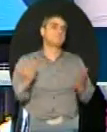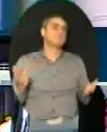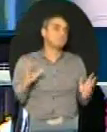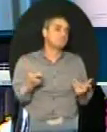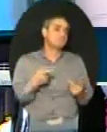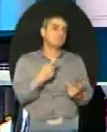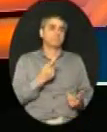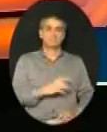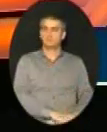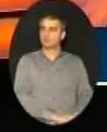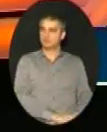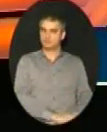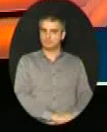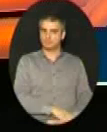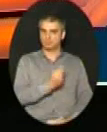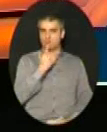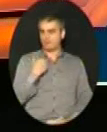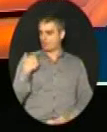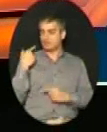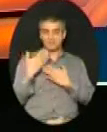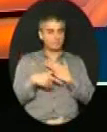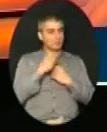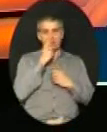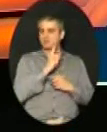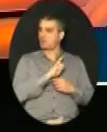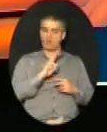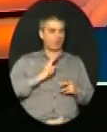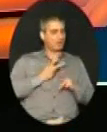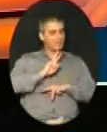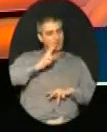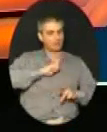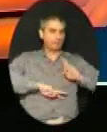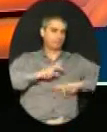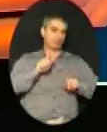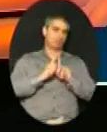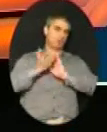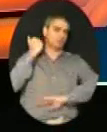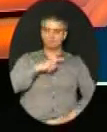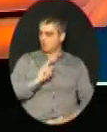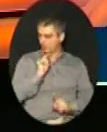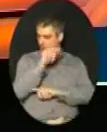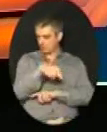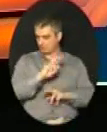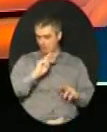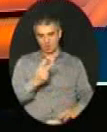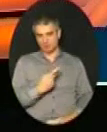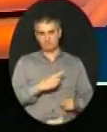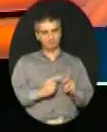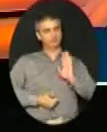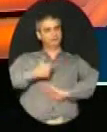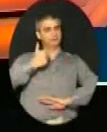מה הטובה שלו? אמר לי מי שאמר לי בימים האחרונים, אריה דרי לא יעבור עוד פעם את מה שהוא עבר בפעם הקודמת. הוא לא יגיע לזה